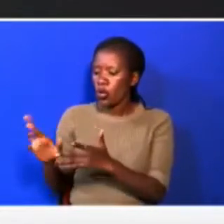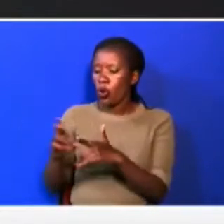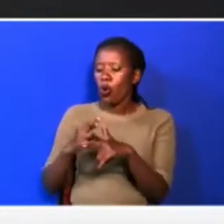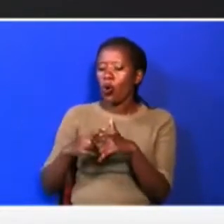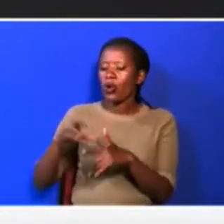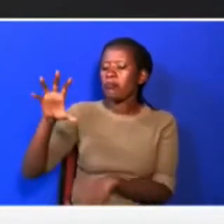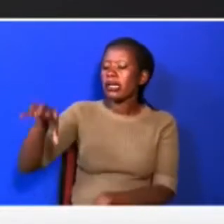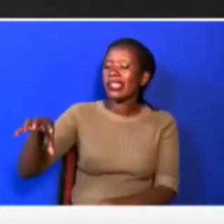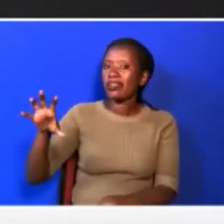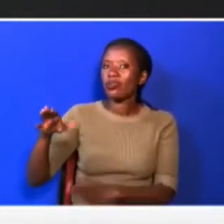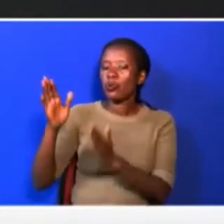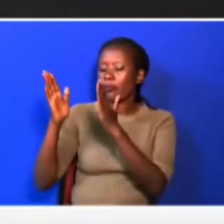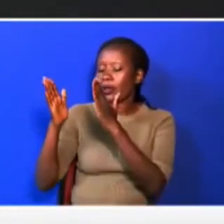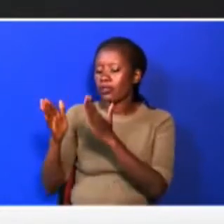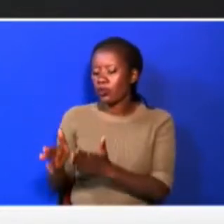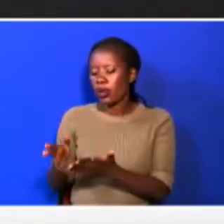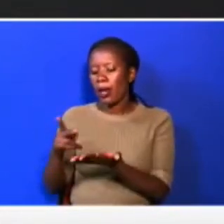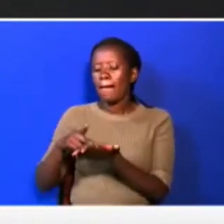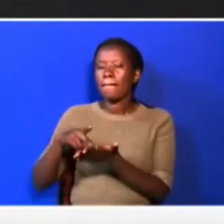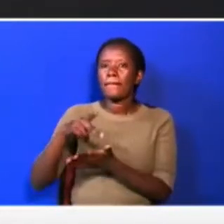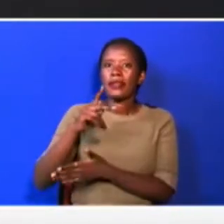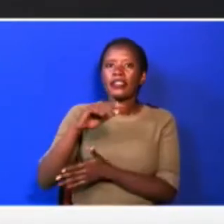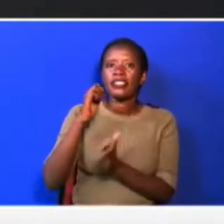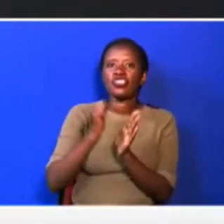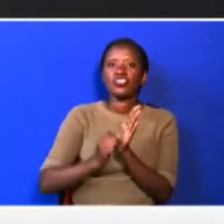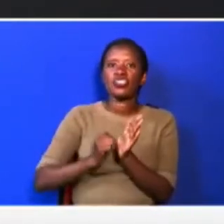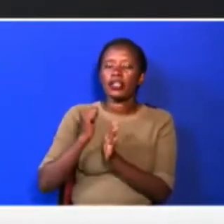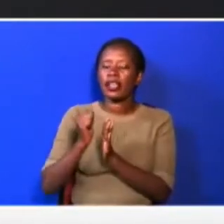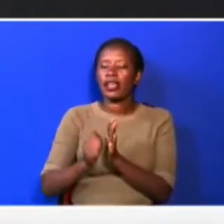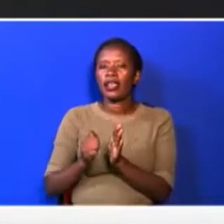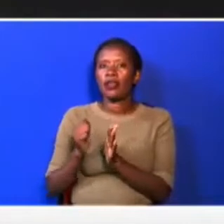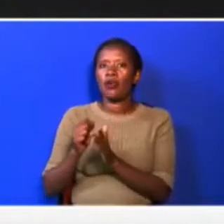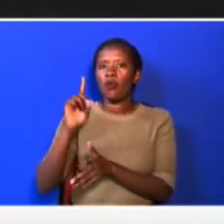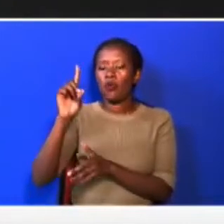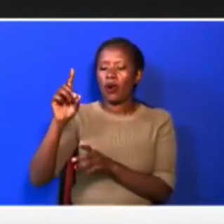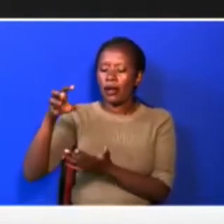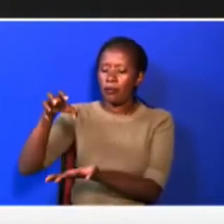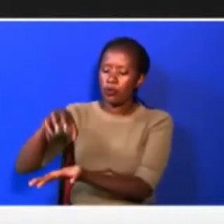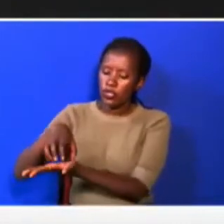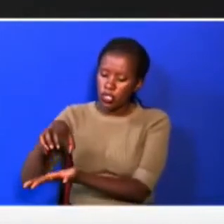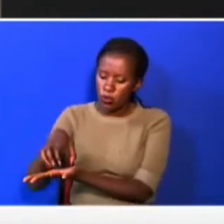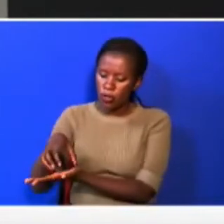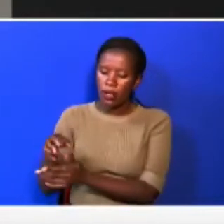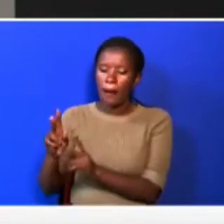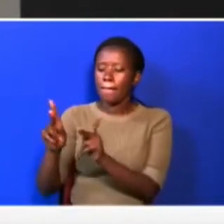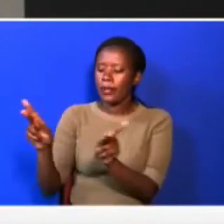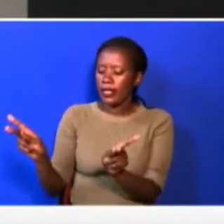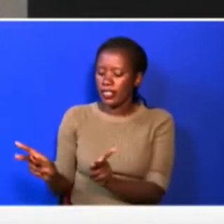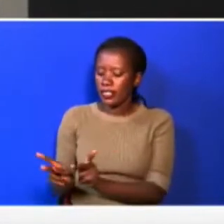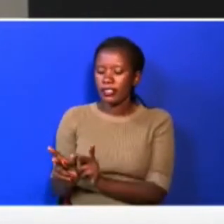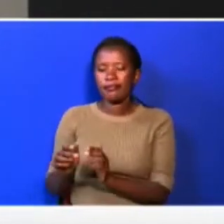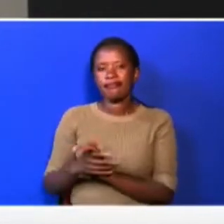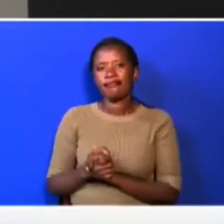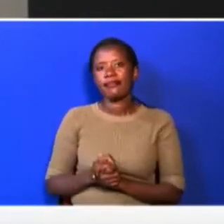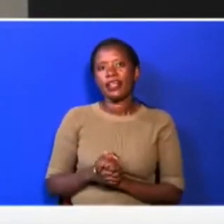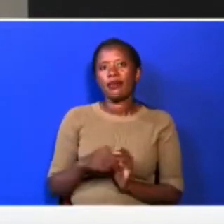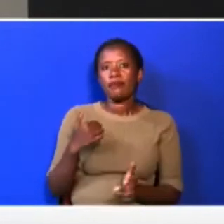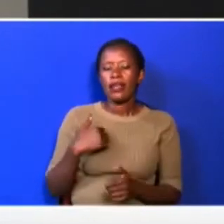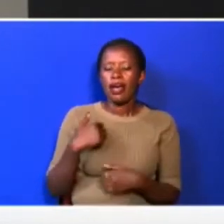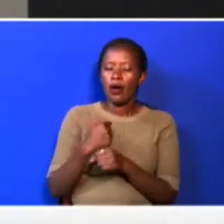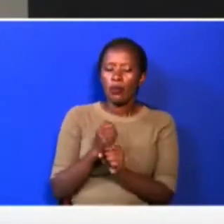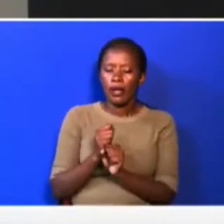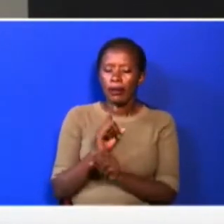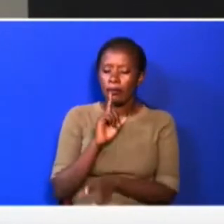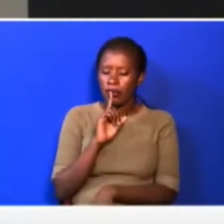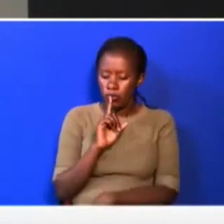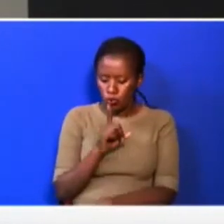mtu wa matatu, amelipa pesa ya train mahali moja. Nitahusika na nitaenda kuhakikisha